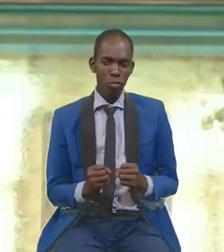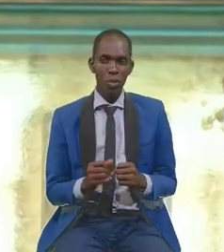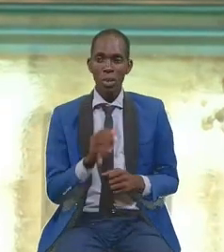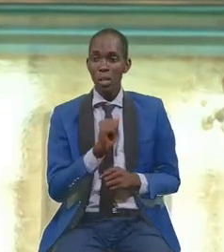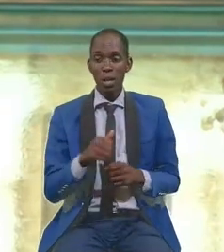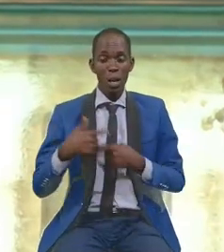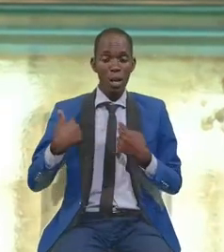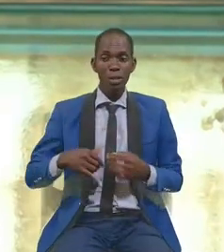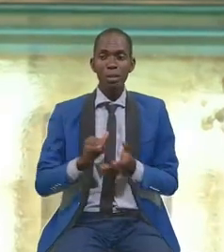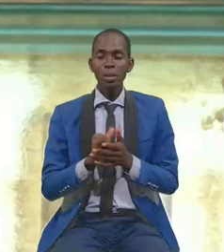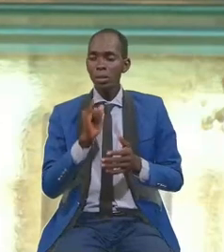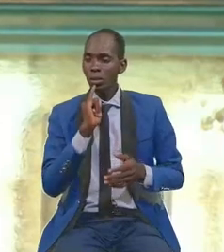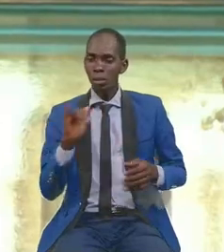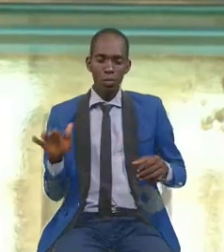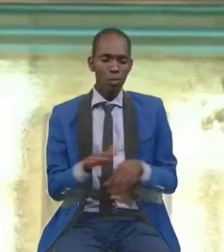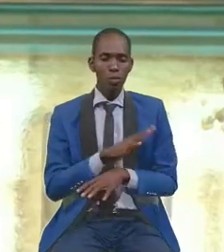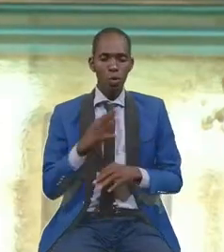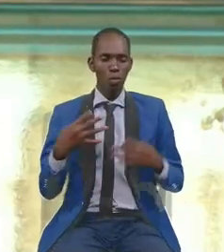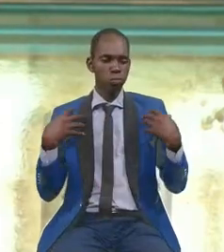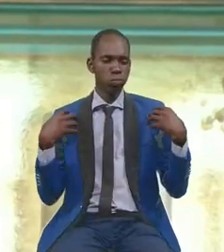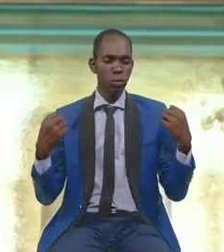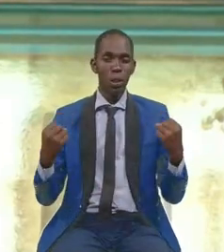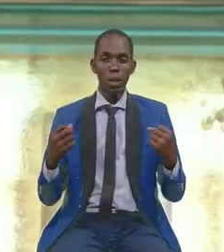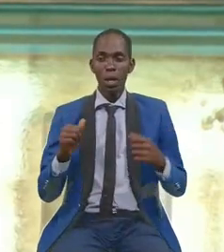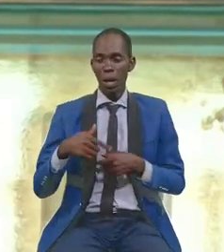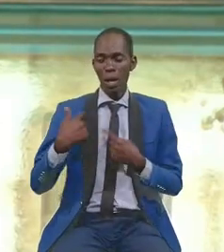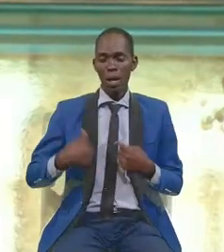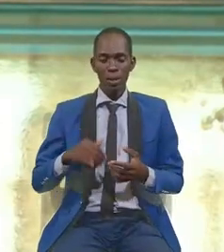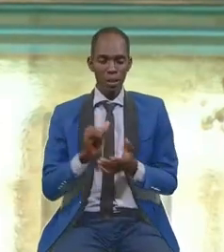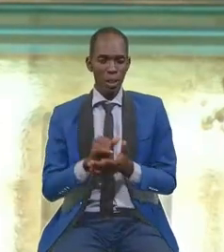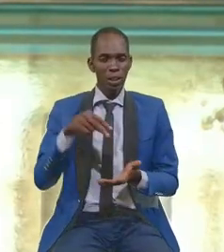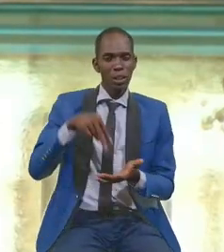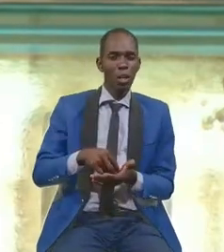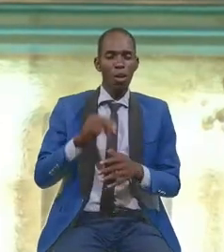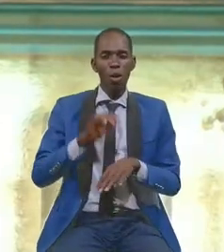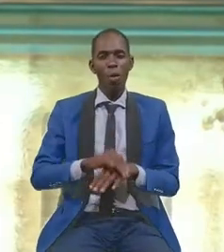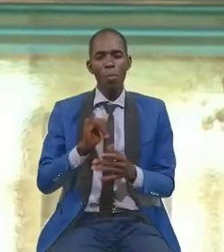courageux, le cœur qui se tient sur la parole de Dieu,